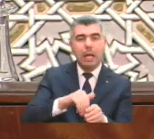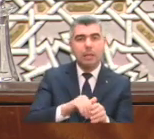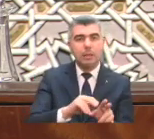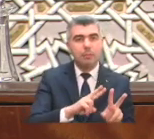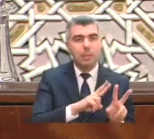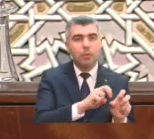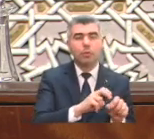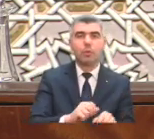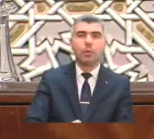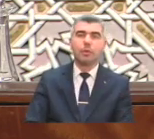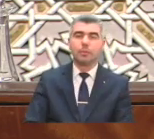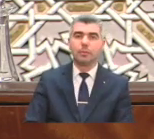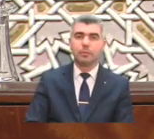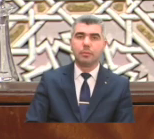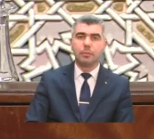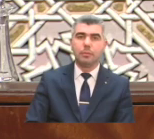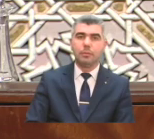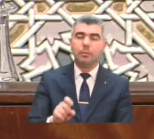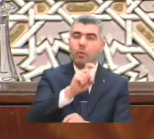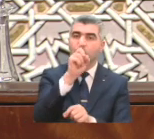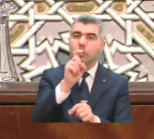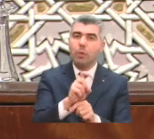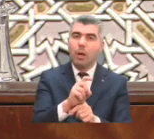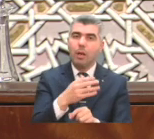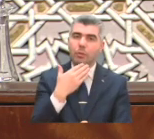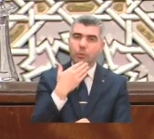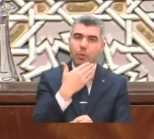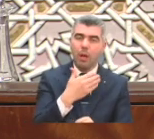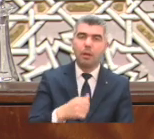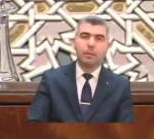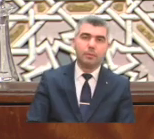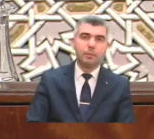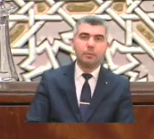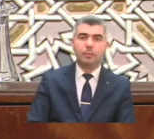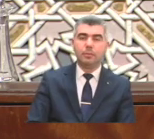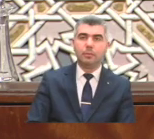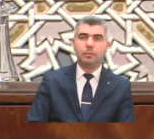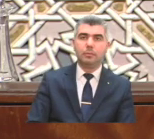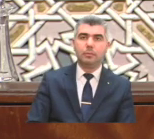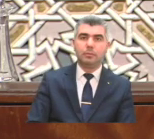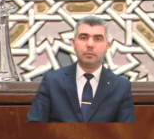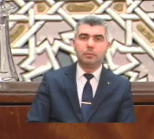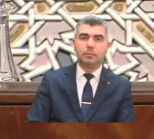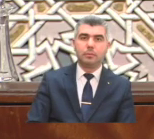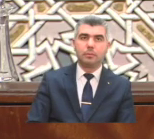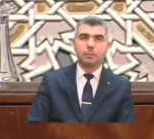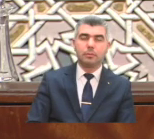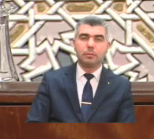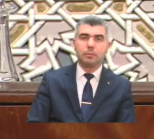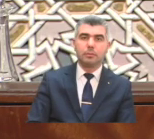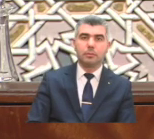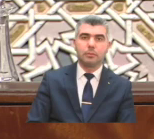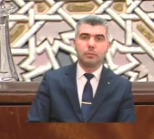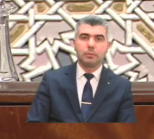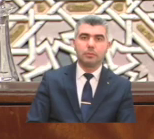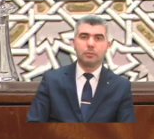الديمقراطي الاجتماعي؟ فليتفضل أحد واضع السؤال. مشكورة. تفضل السيد نائب.